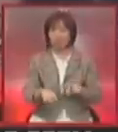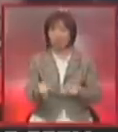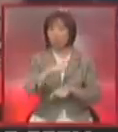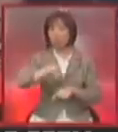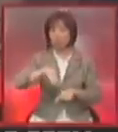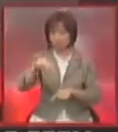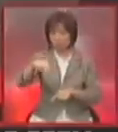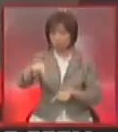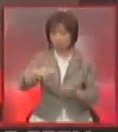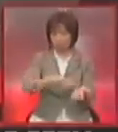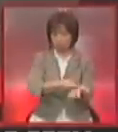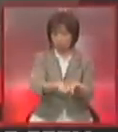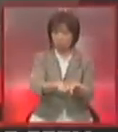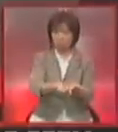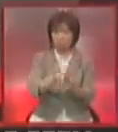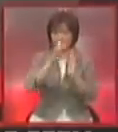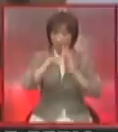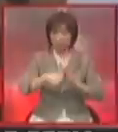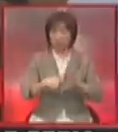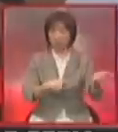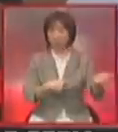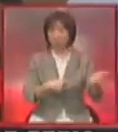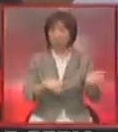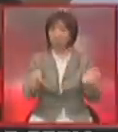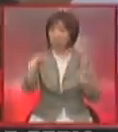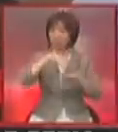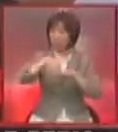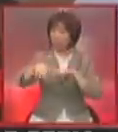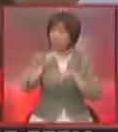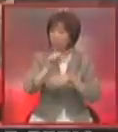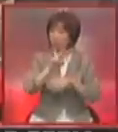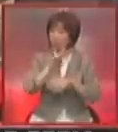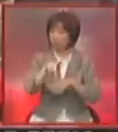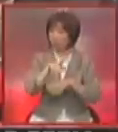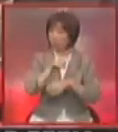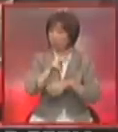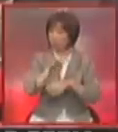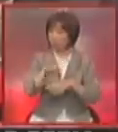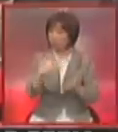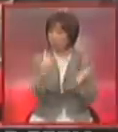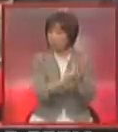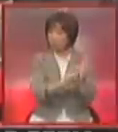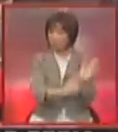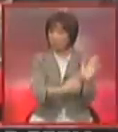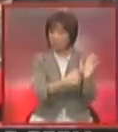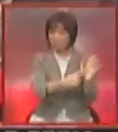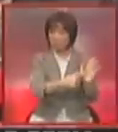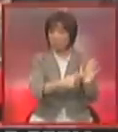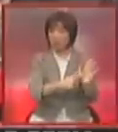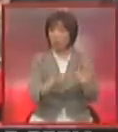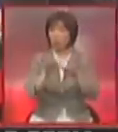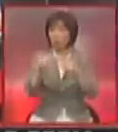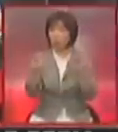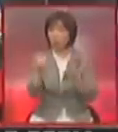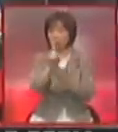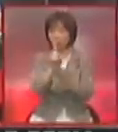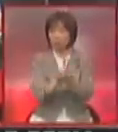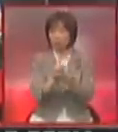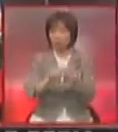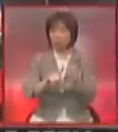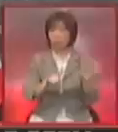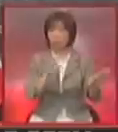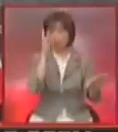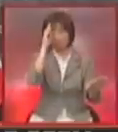nating katotohanan. Pero nang busisiin ang ipinadalang subpoena sa PS Bank, nakumpirma namang kasama sa ipinadadala sa korte ang opening documents ng account ni